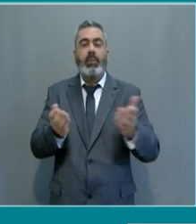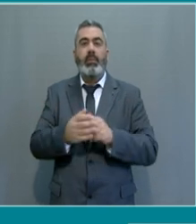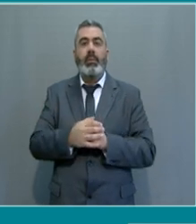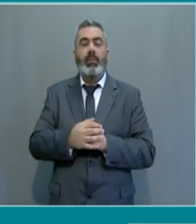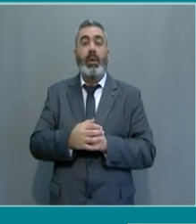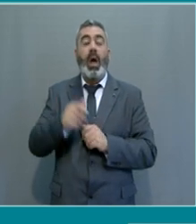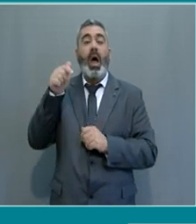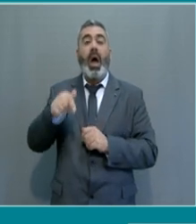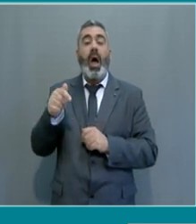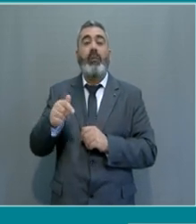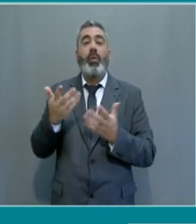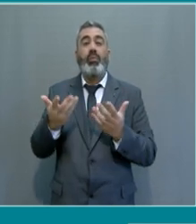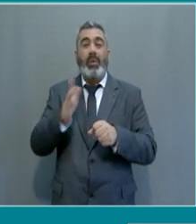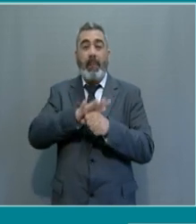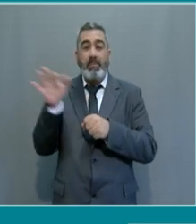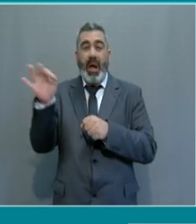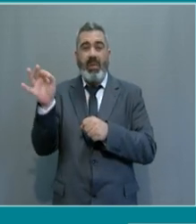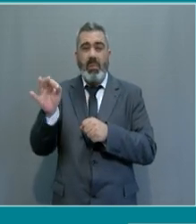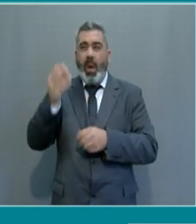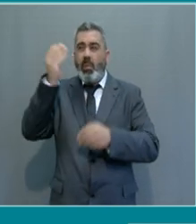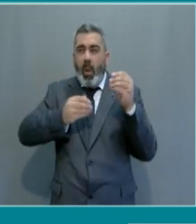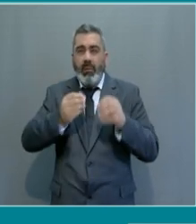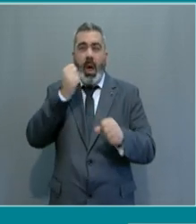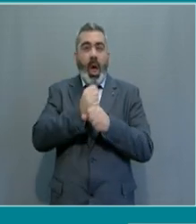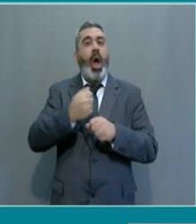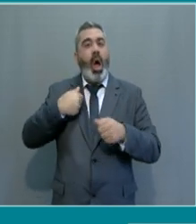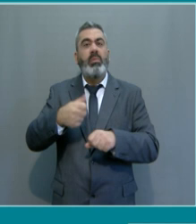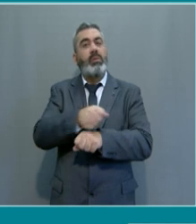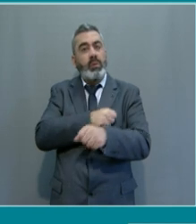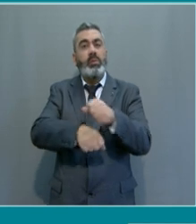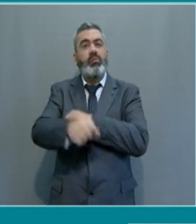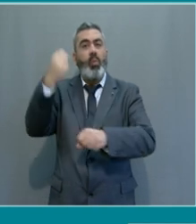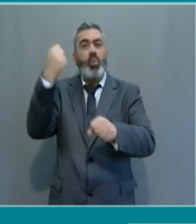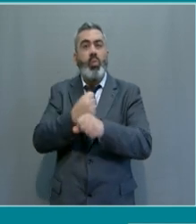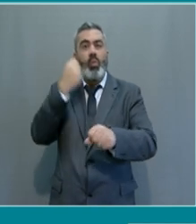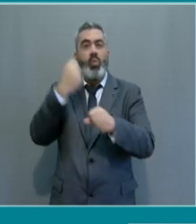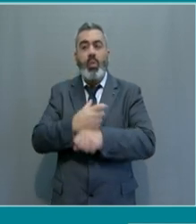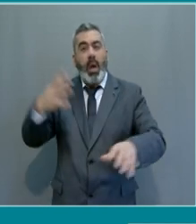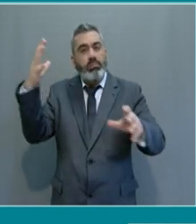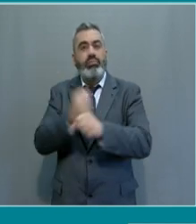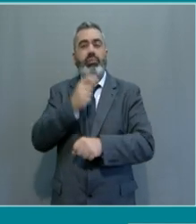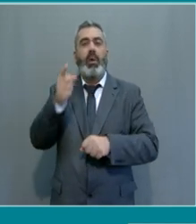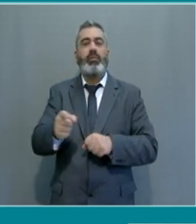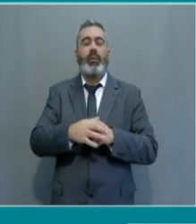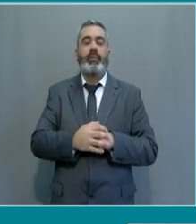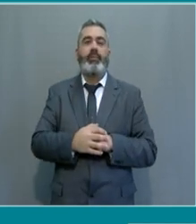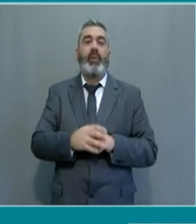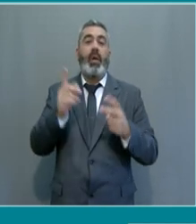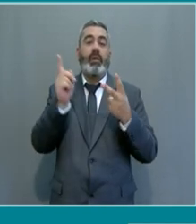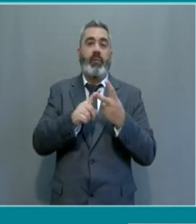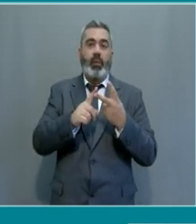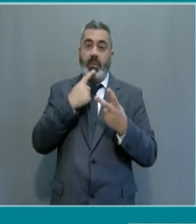το κάναμε εν μέσω πανδημίας. Οπότε, το δεύτερο βασικό στοιχείο του έργου είναι